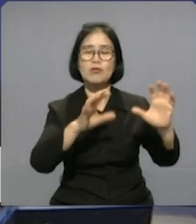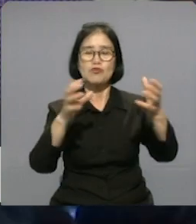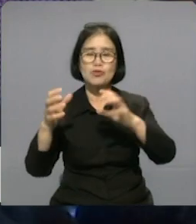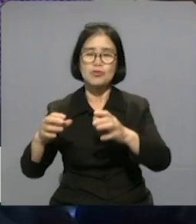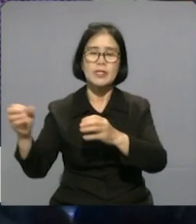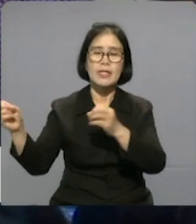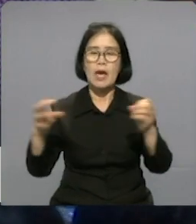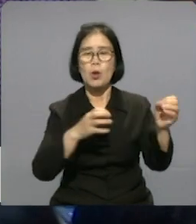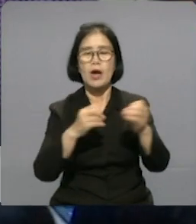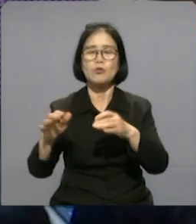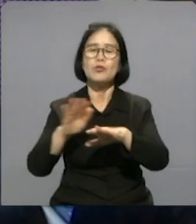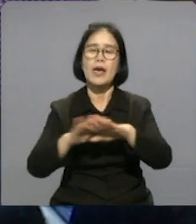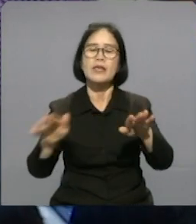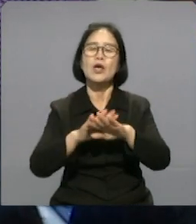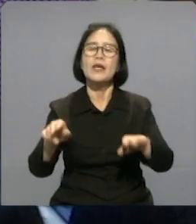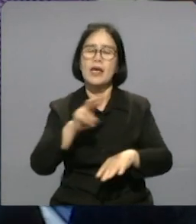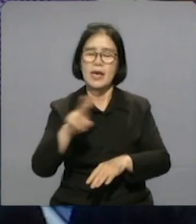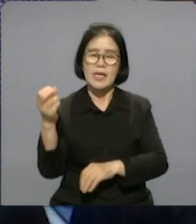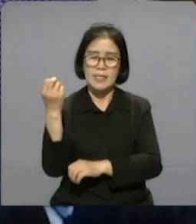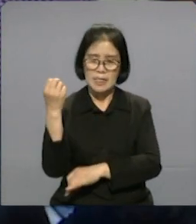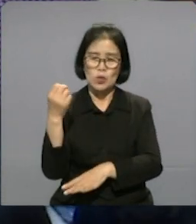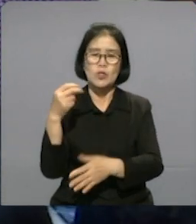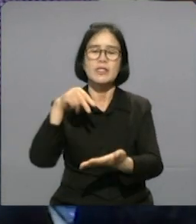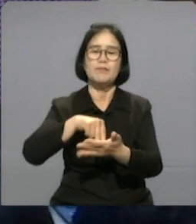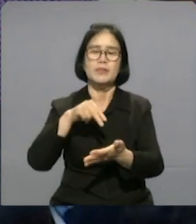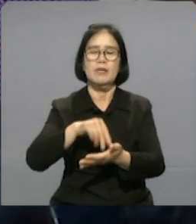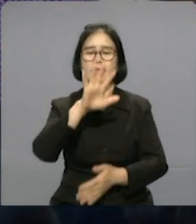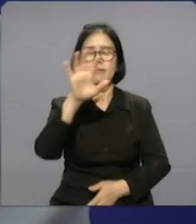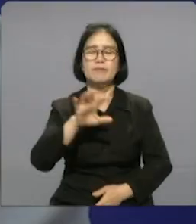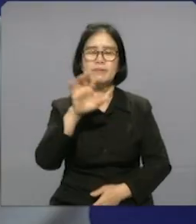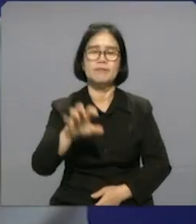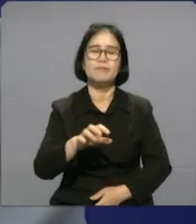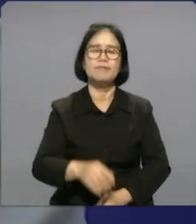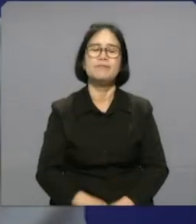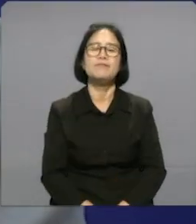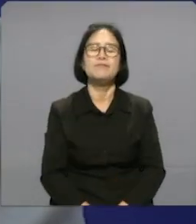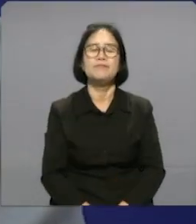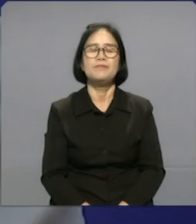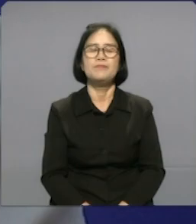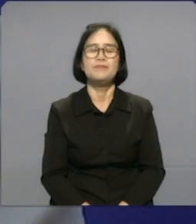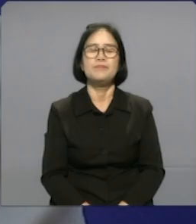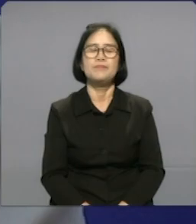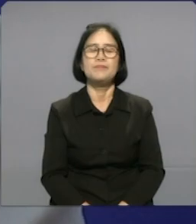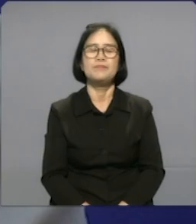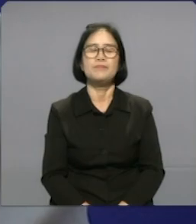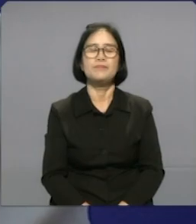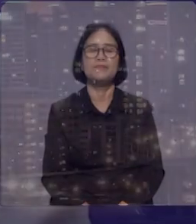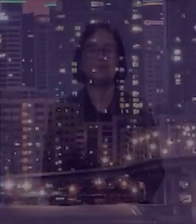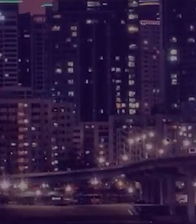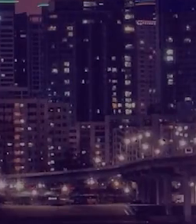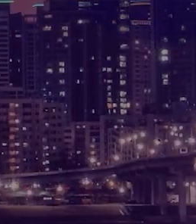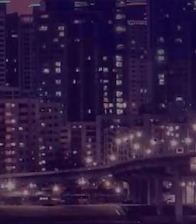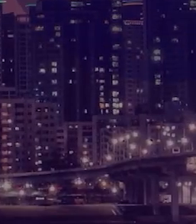대화로 해결해야 한다는 기존 입장을 되풀이했습니다 OBS 뉴스 김민주입니다